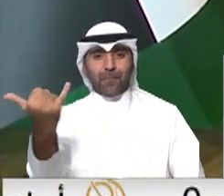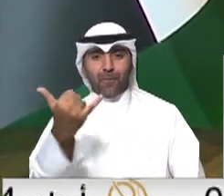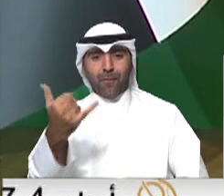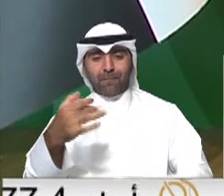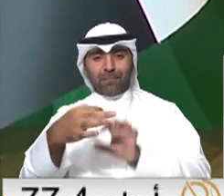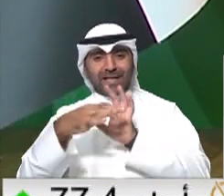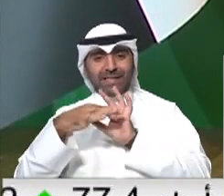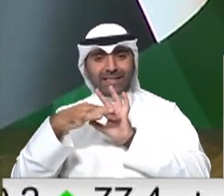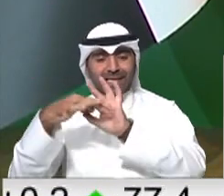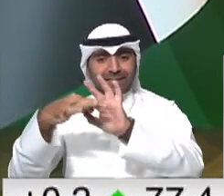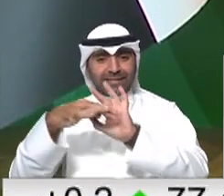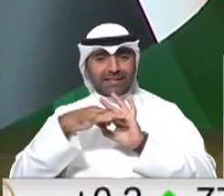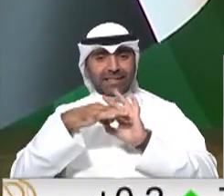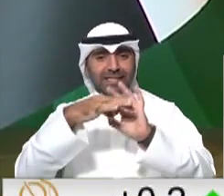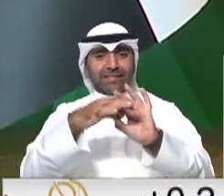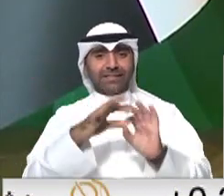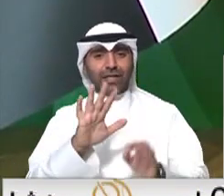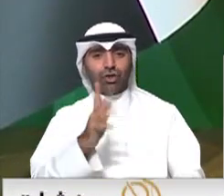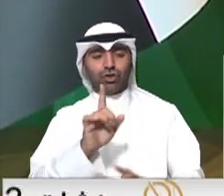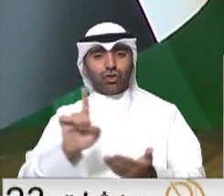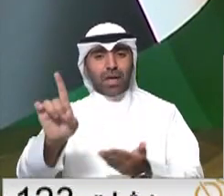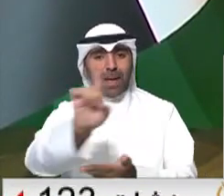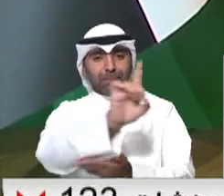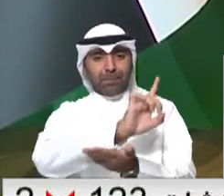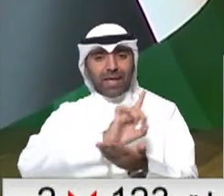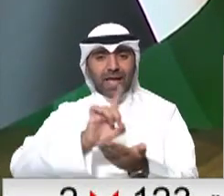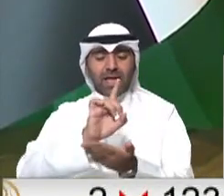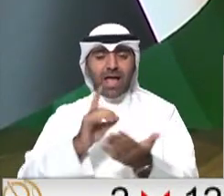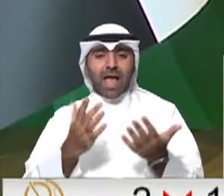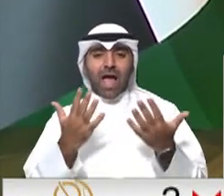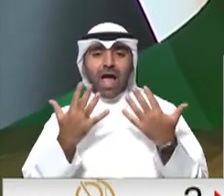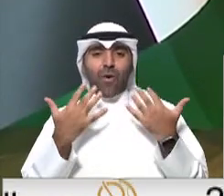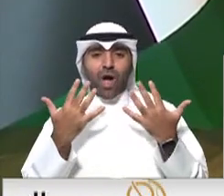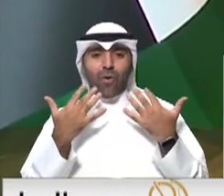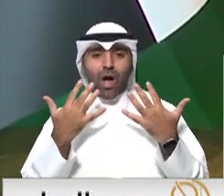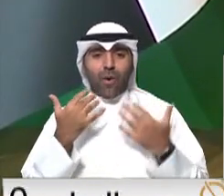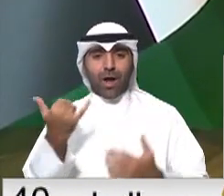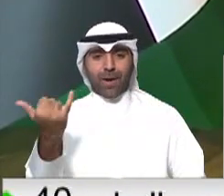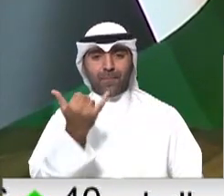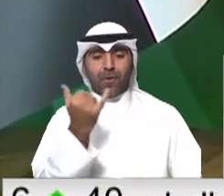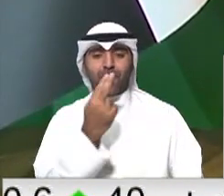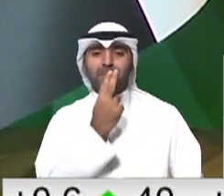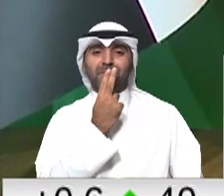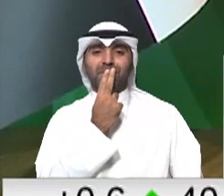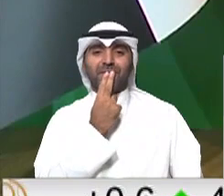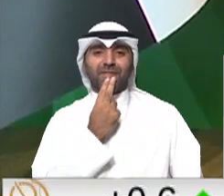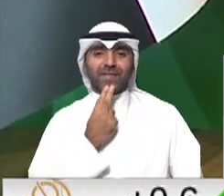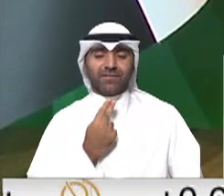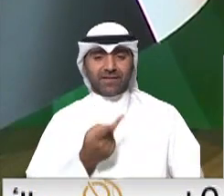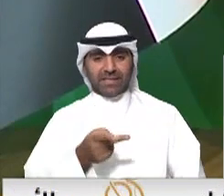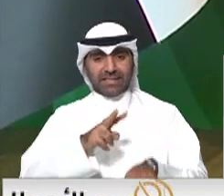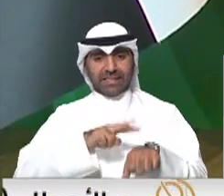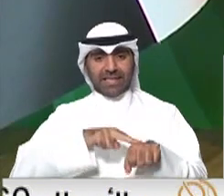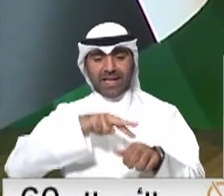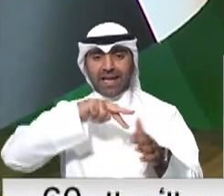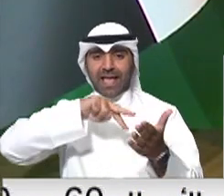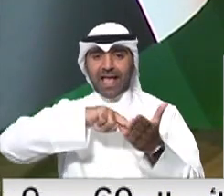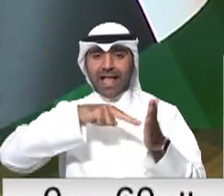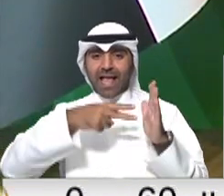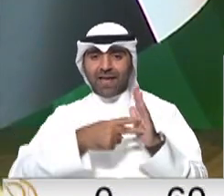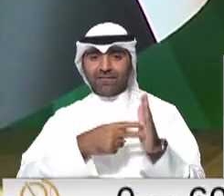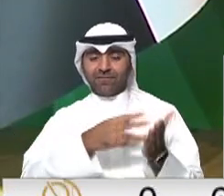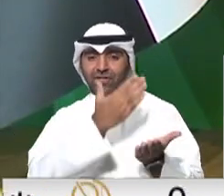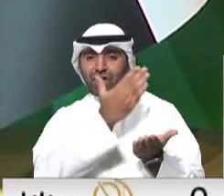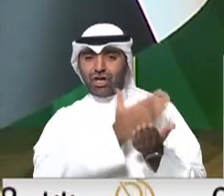لتصدي القضايا الكبرى والتحديات الكبرى التي يعني تظهر أمام